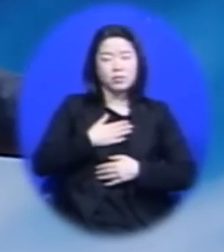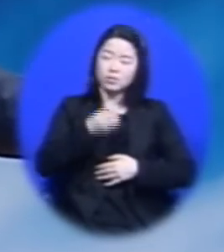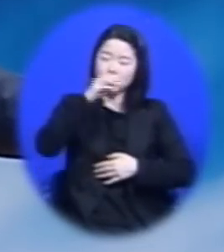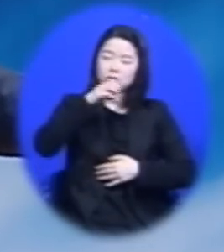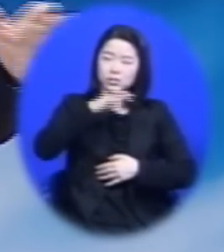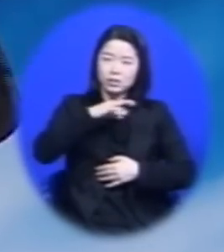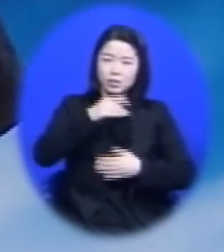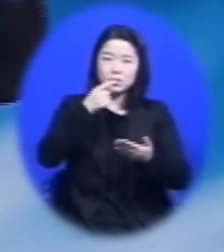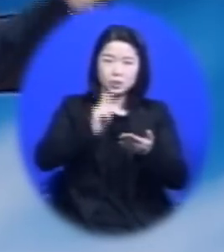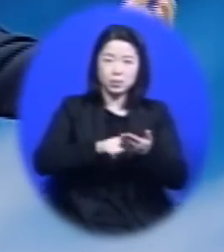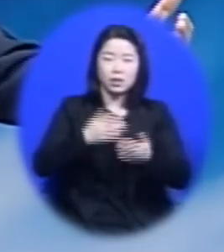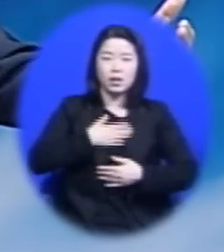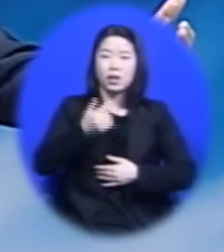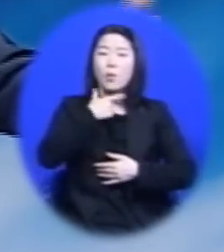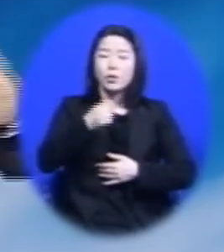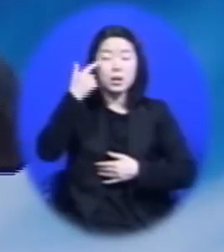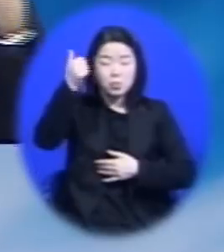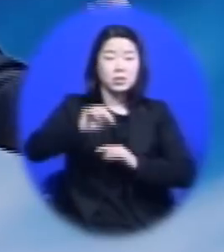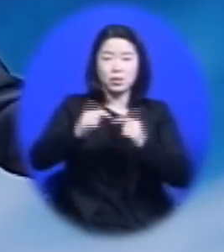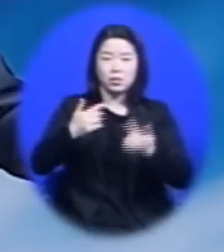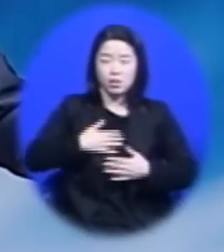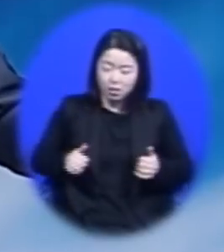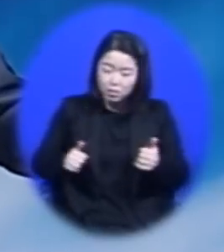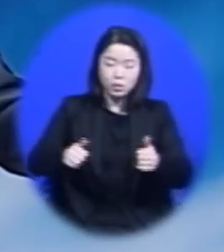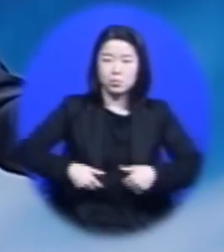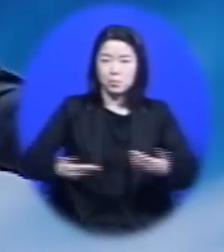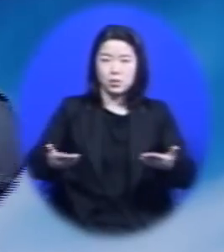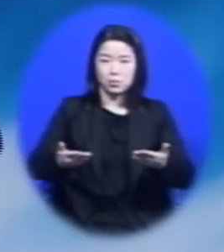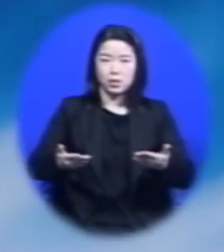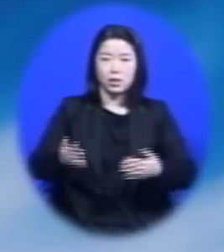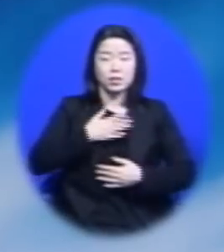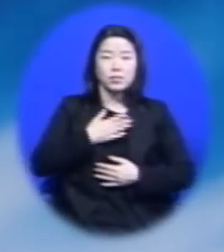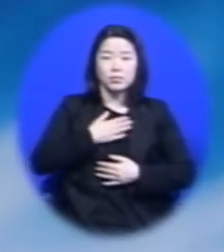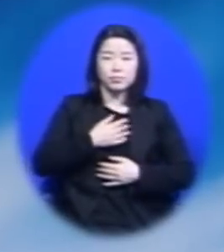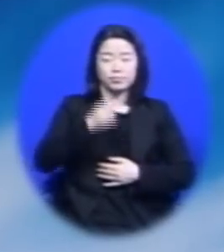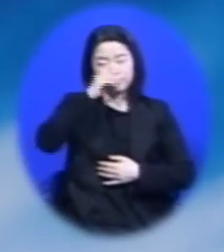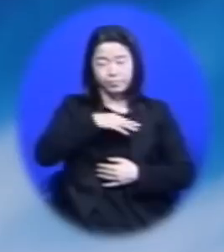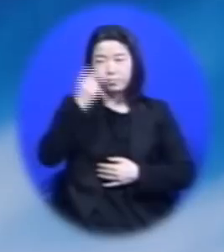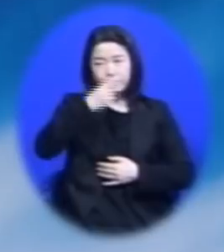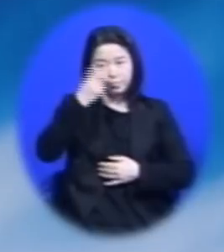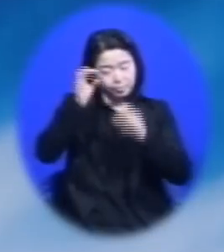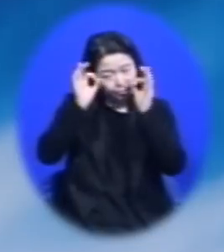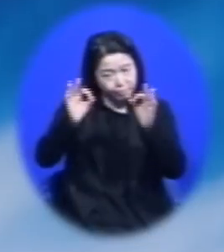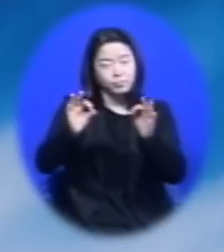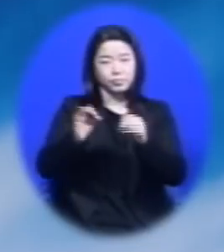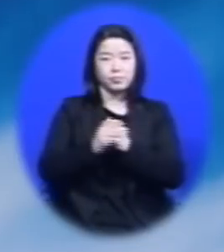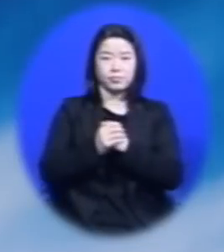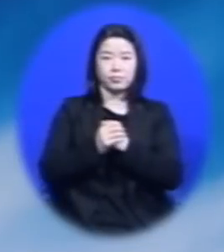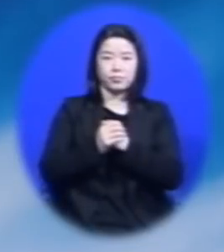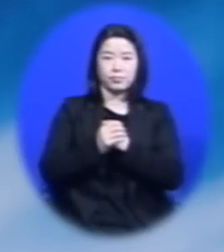거야 내가 원하는 목사님도 아닌데 내가 열심히 할게 뭐 있어 나 지켜볼 거야 잘하나 안 하나 지켜볼